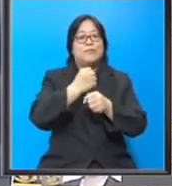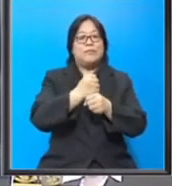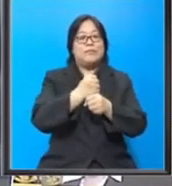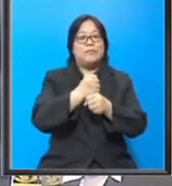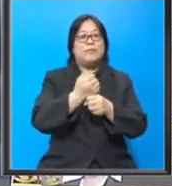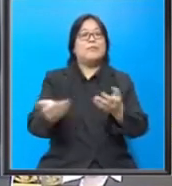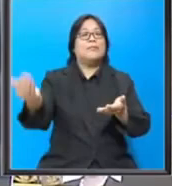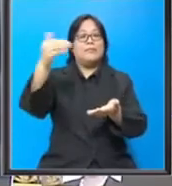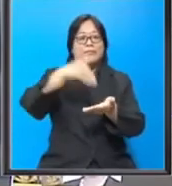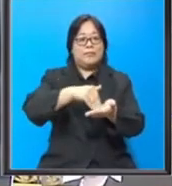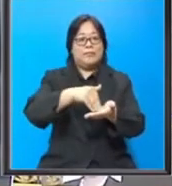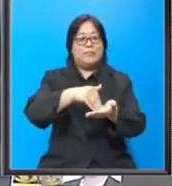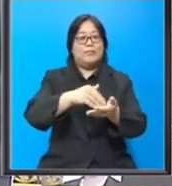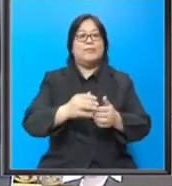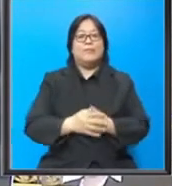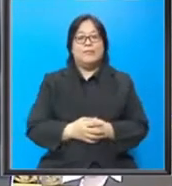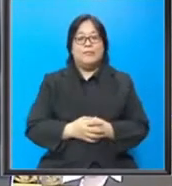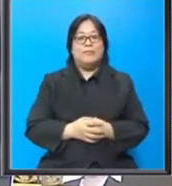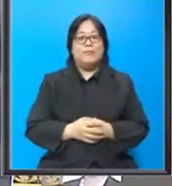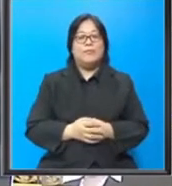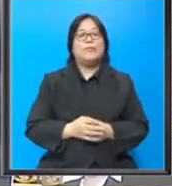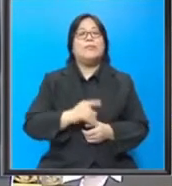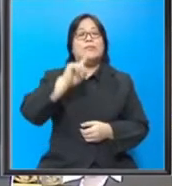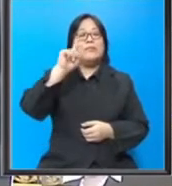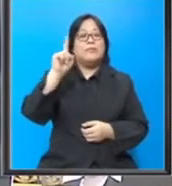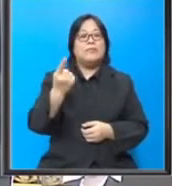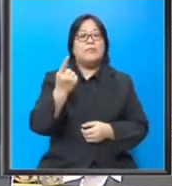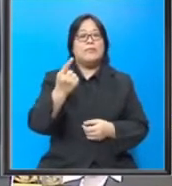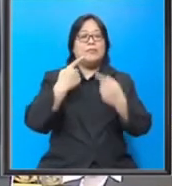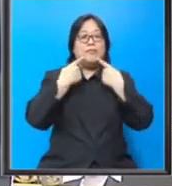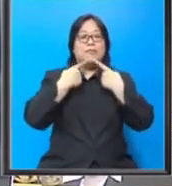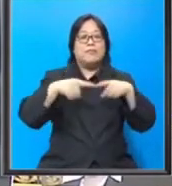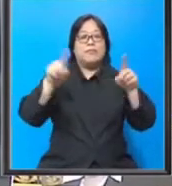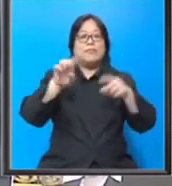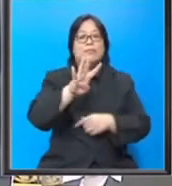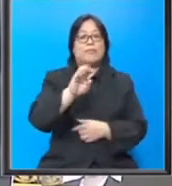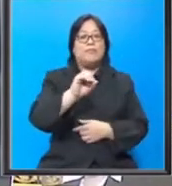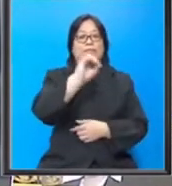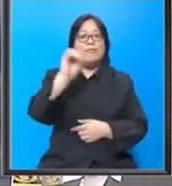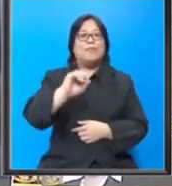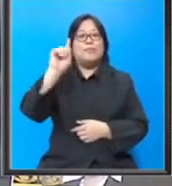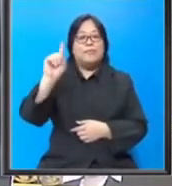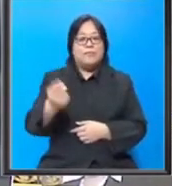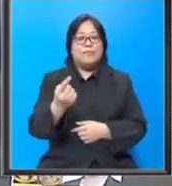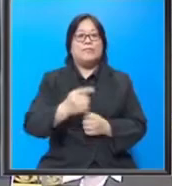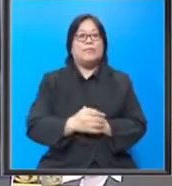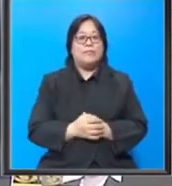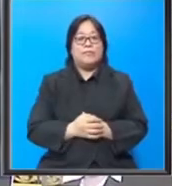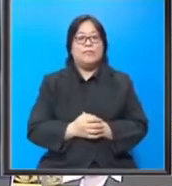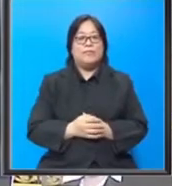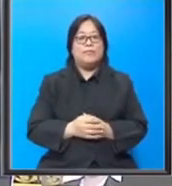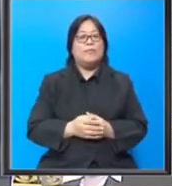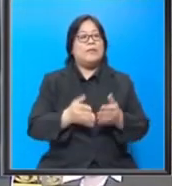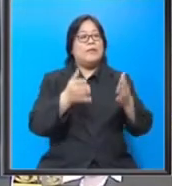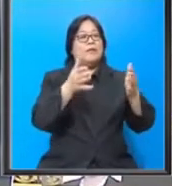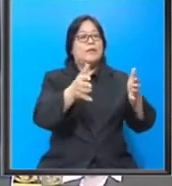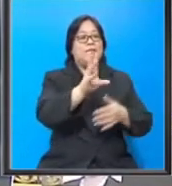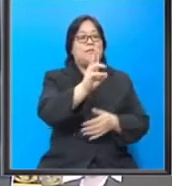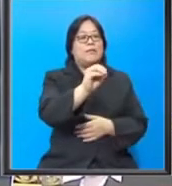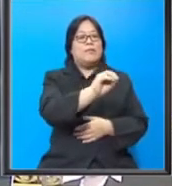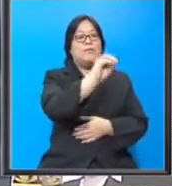pekerjaan semula Hai dikatakan hanya berjaya 40 ratus saja Hai yang Baki